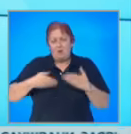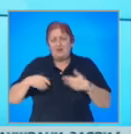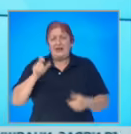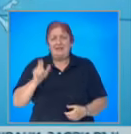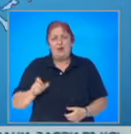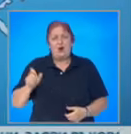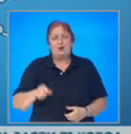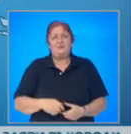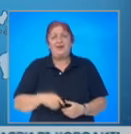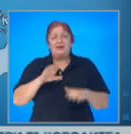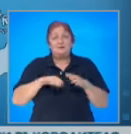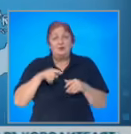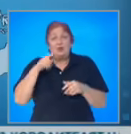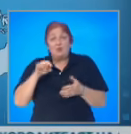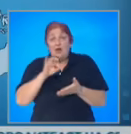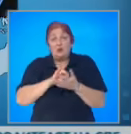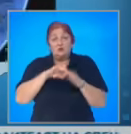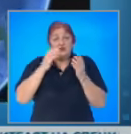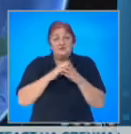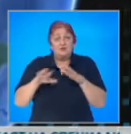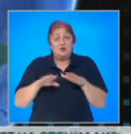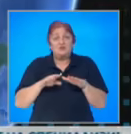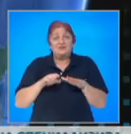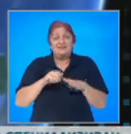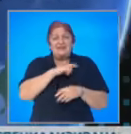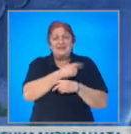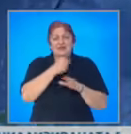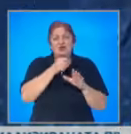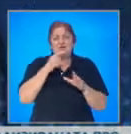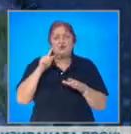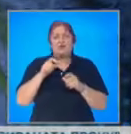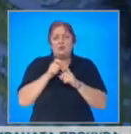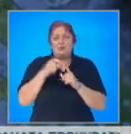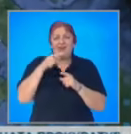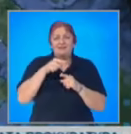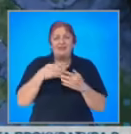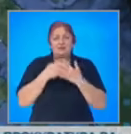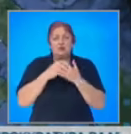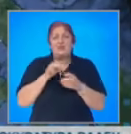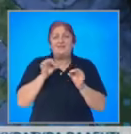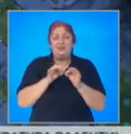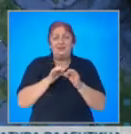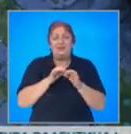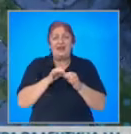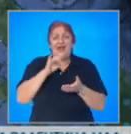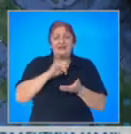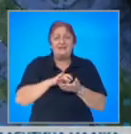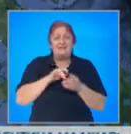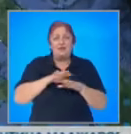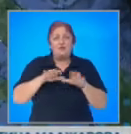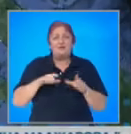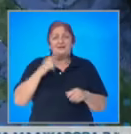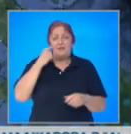пострадали хора. Земетресение в друга точка на света, труса сила 6,7 по Рихтер, удари тази сутрин Филипините. Епицентърът